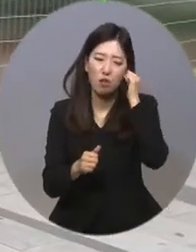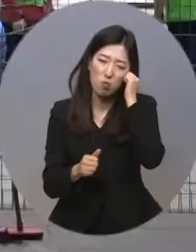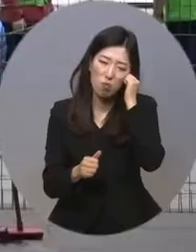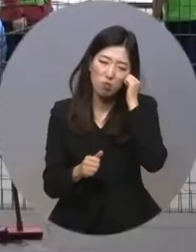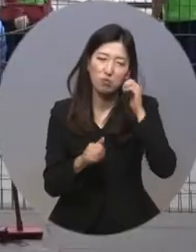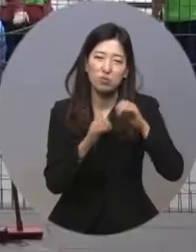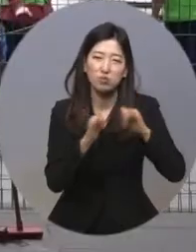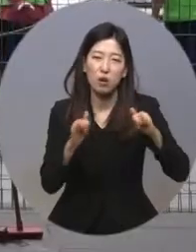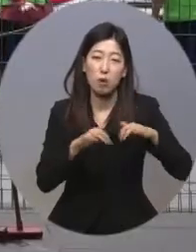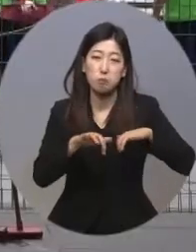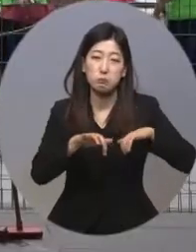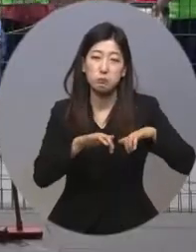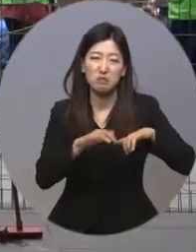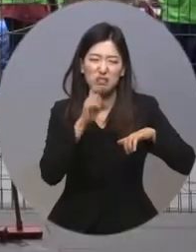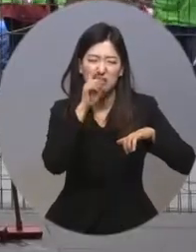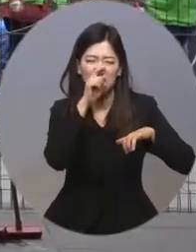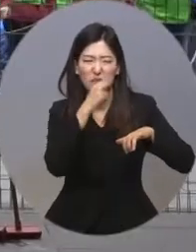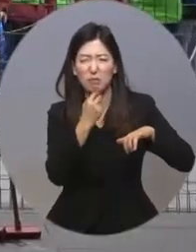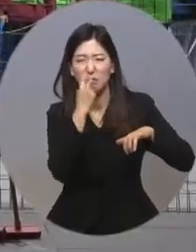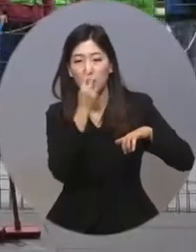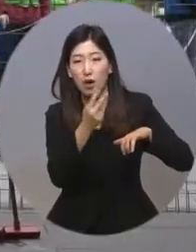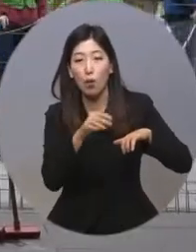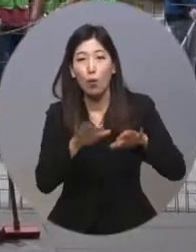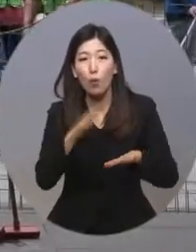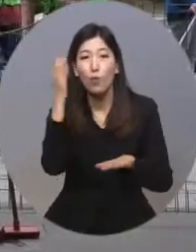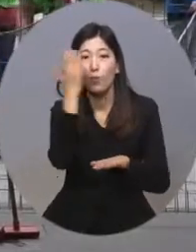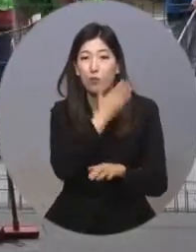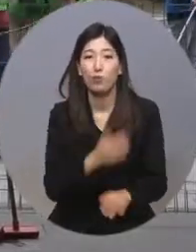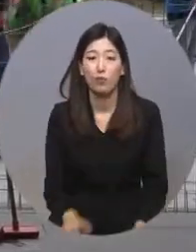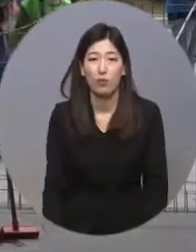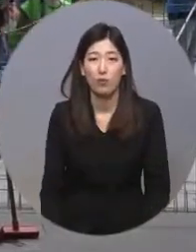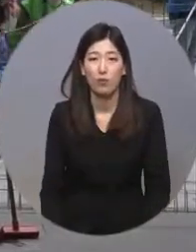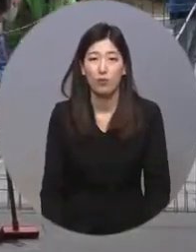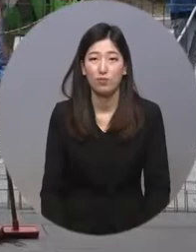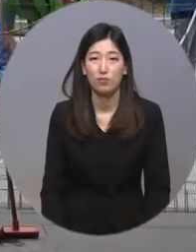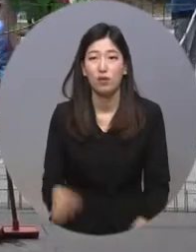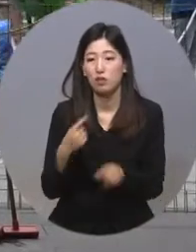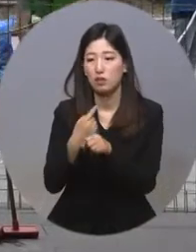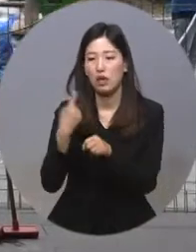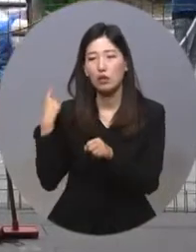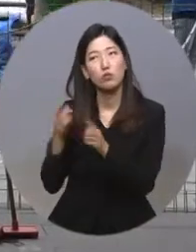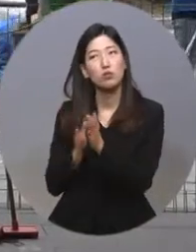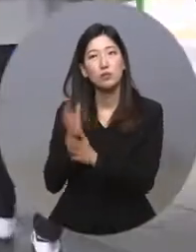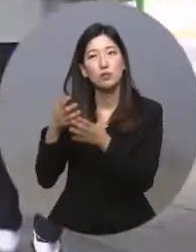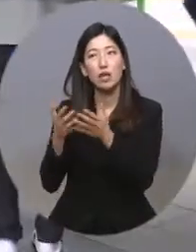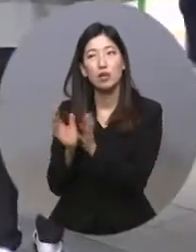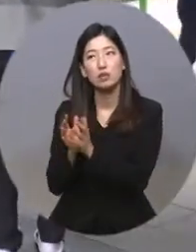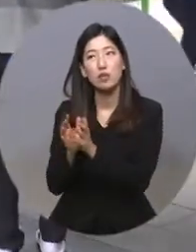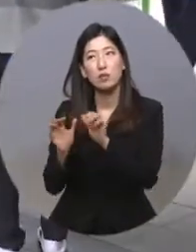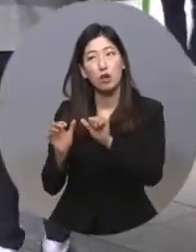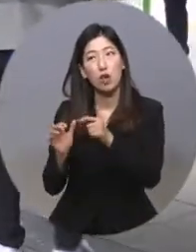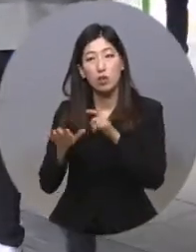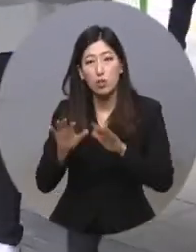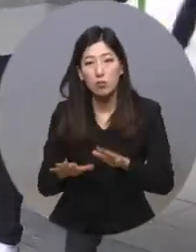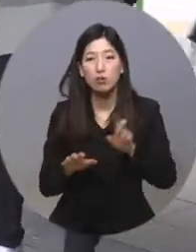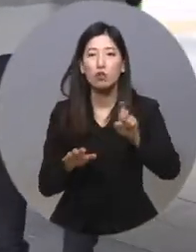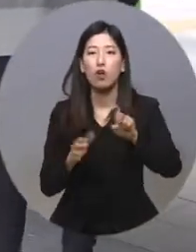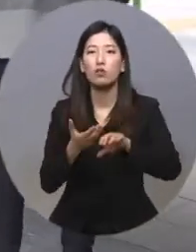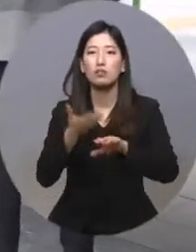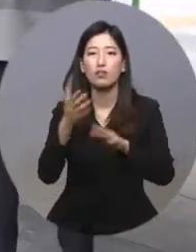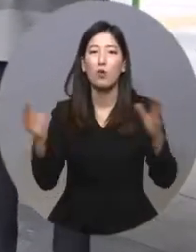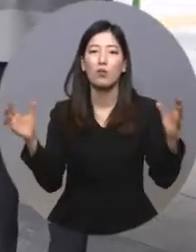이번 대청소에는 지난해보다 더 많은 단체들이 참여한 가운데 의정부 상공해소